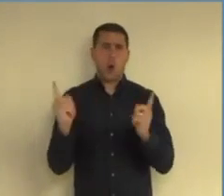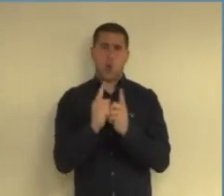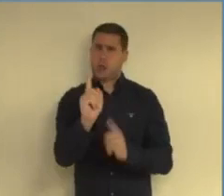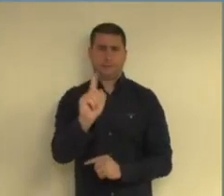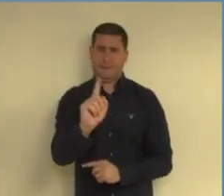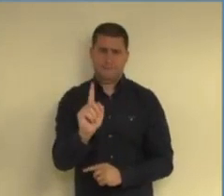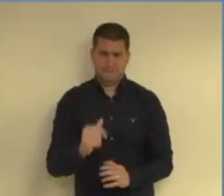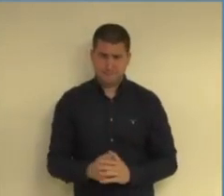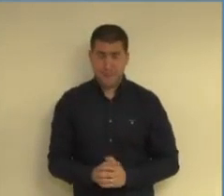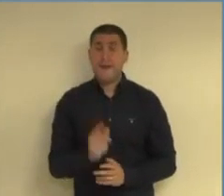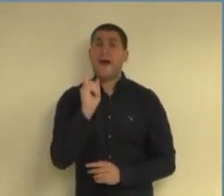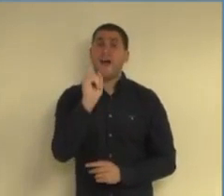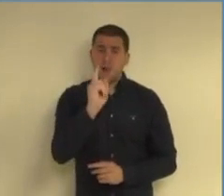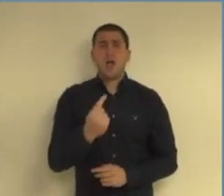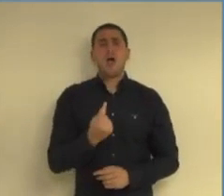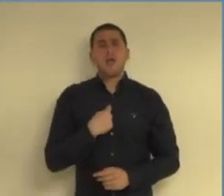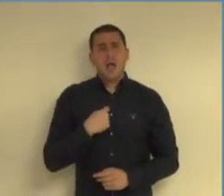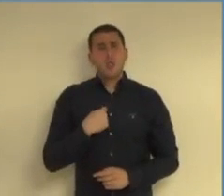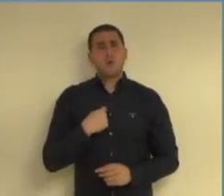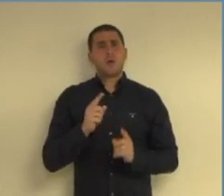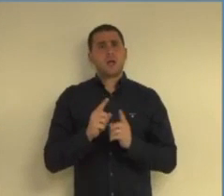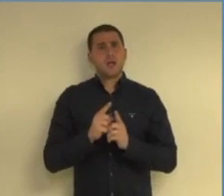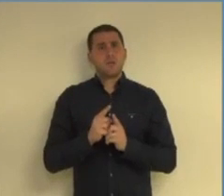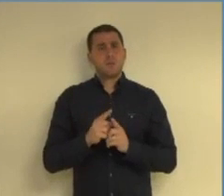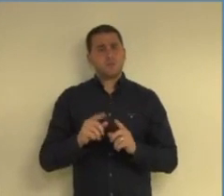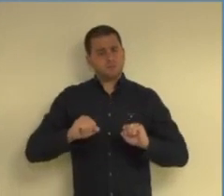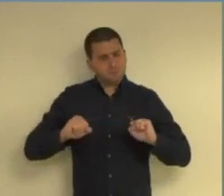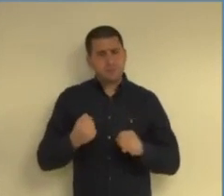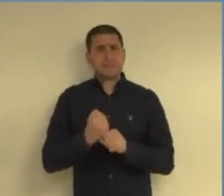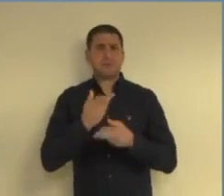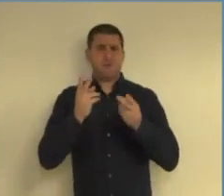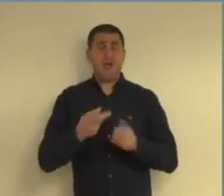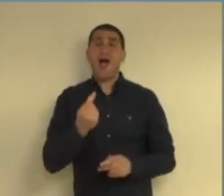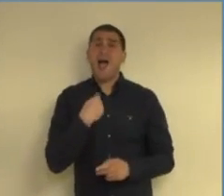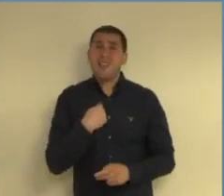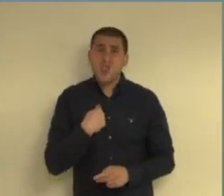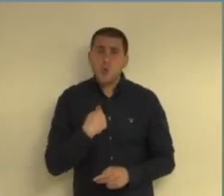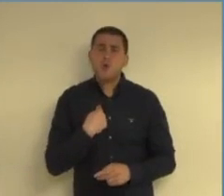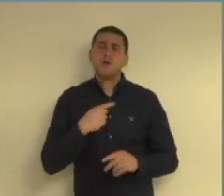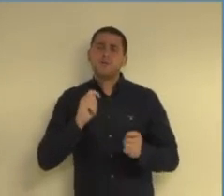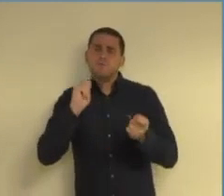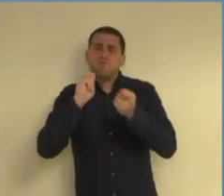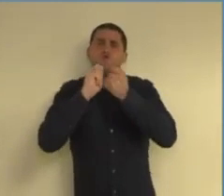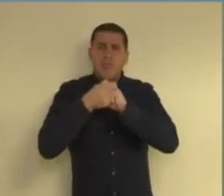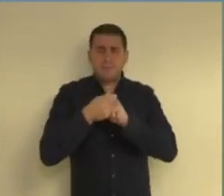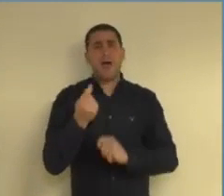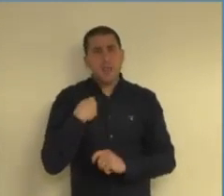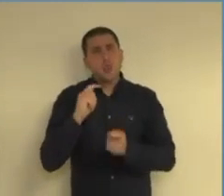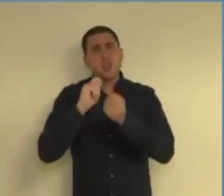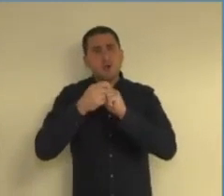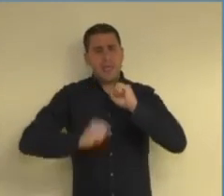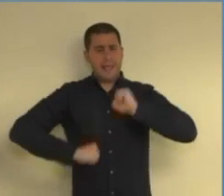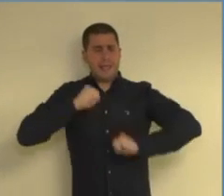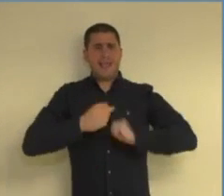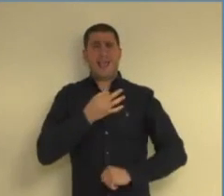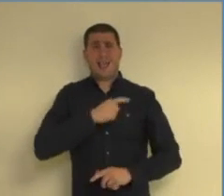יהיו קצרים אבל אנחנו נתאים את אורחות חיינו, אנחנו אמרנו לכם, אנחנו משתנים אנחנו נשנה את